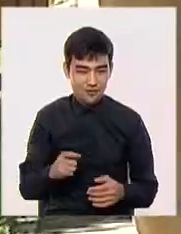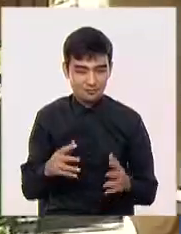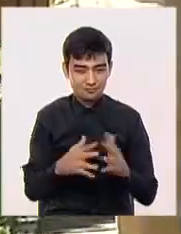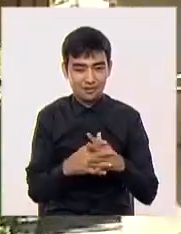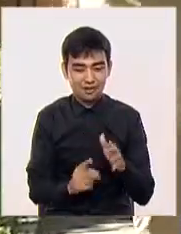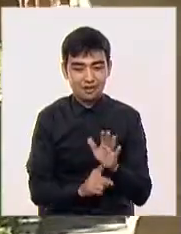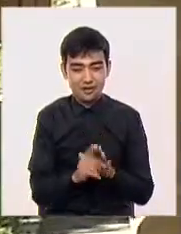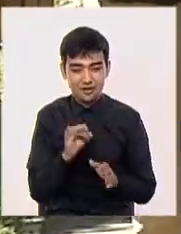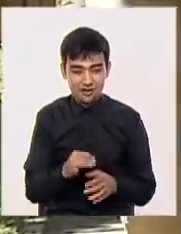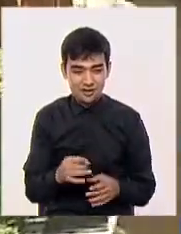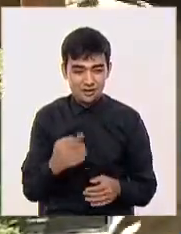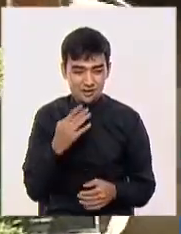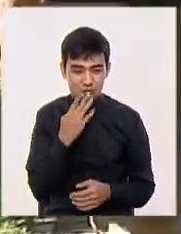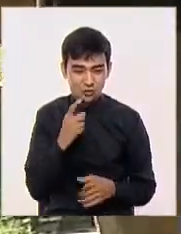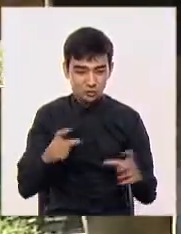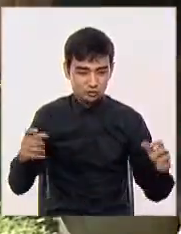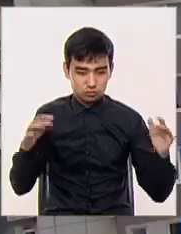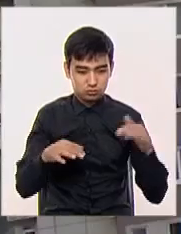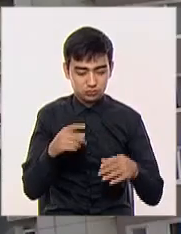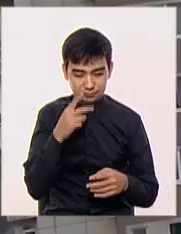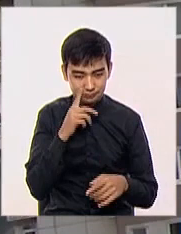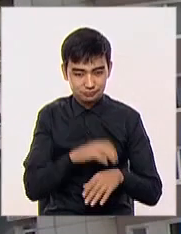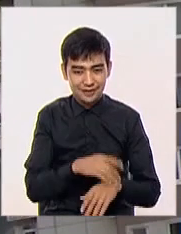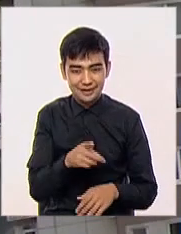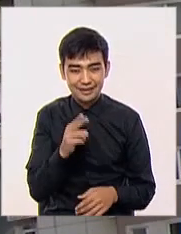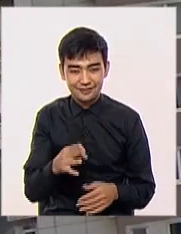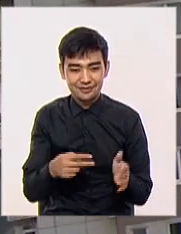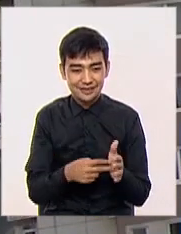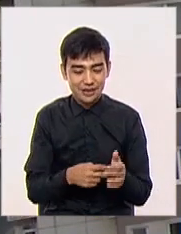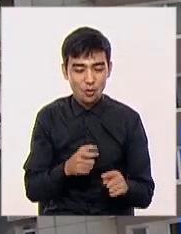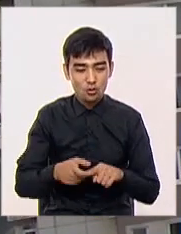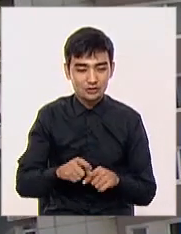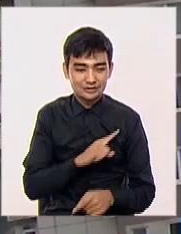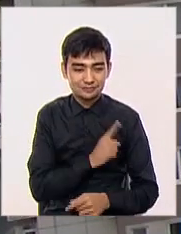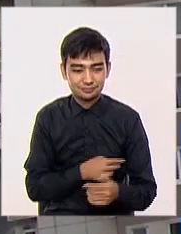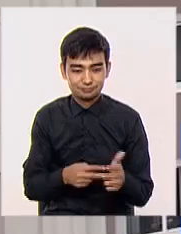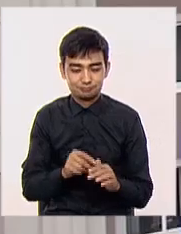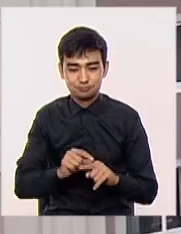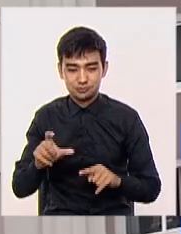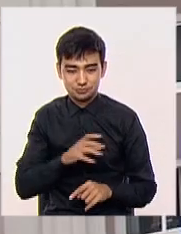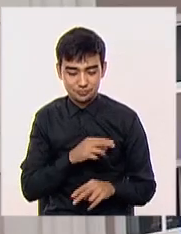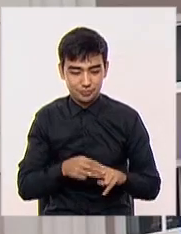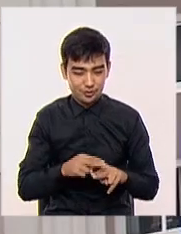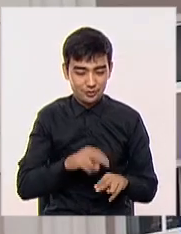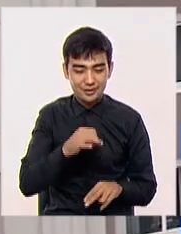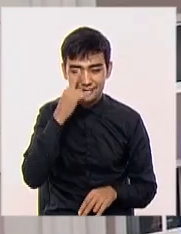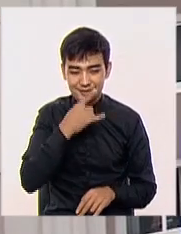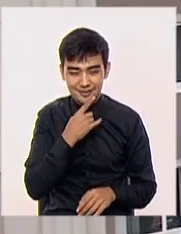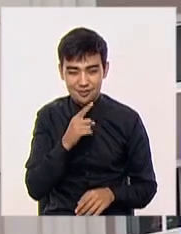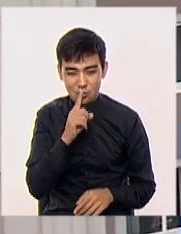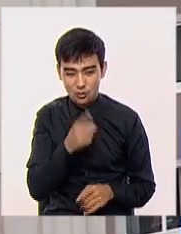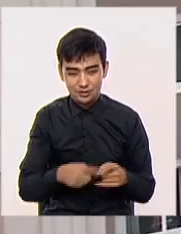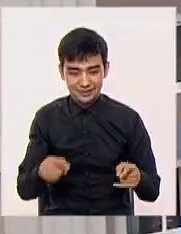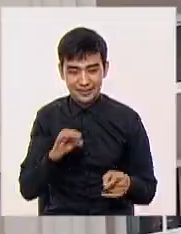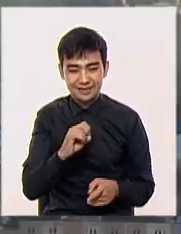сәтте елге ағылған туристер легі байқалды дейді маман. Бұл жалдамалы пәтер бағасының көтерілуіне айтарлықтай әсер еткен. Айтуынша, Қазақстанда жылдық